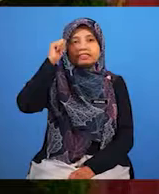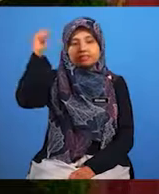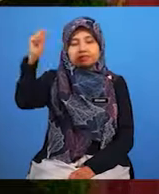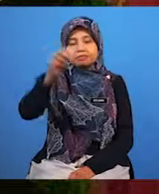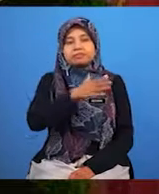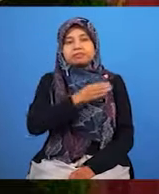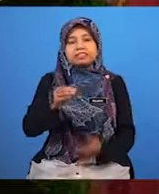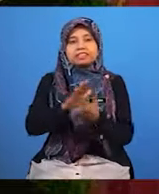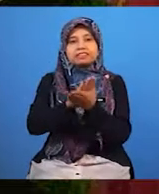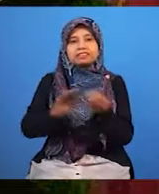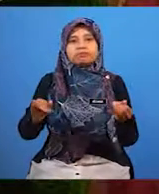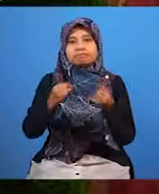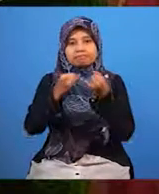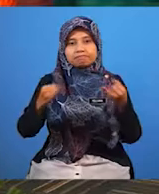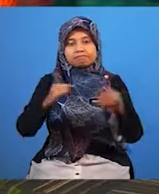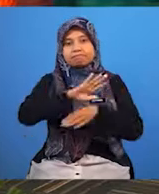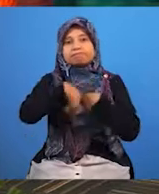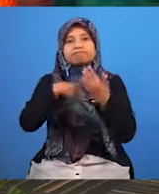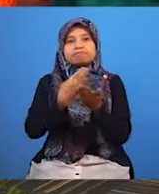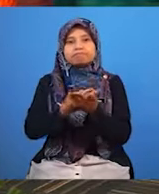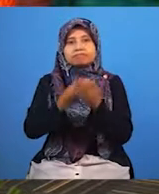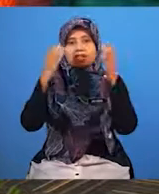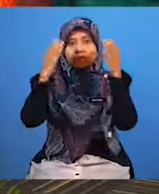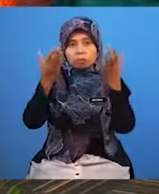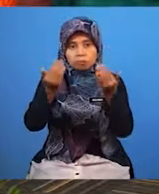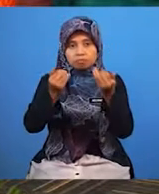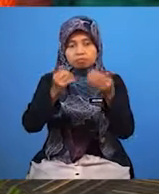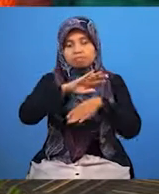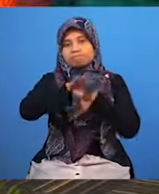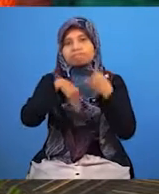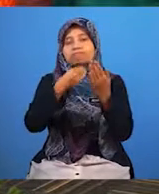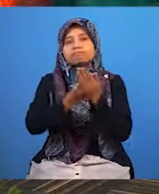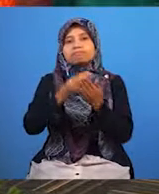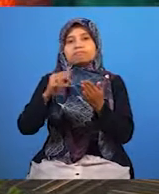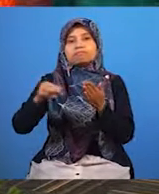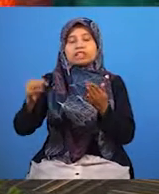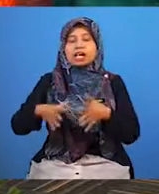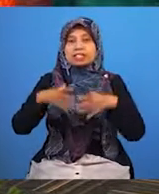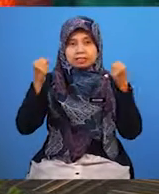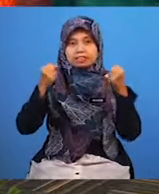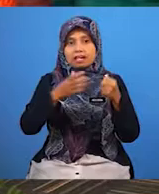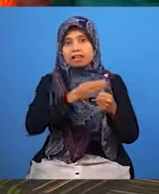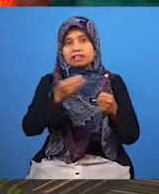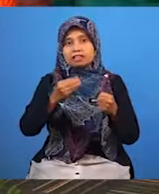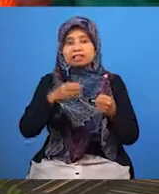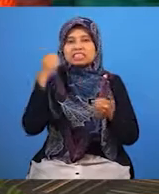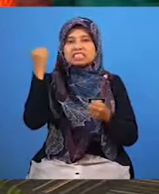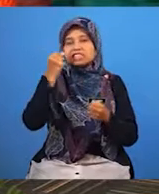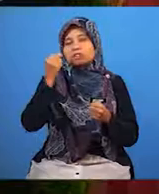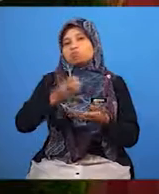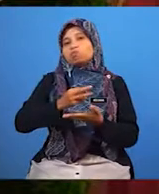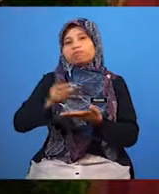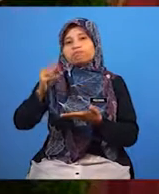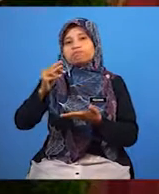Assalamualaikum dan selamat sejahtera para pelajar. Cikgu harap para pelajar sekalian semua sihat dan senantiasa